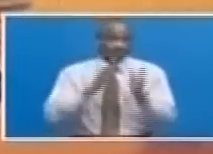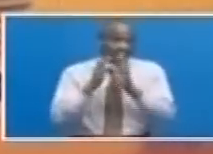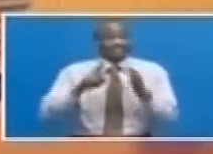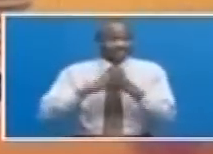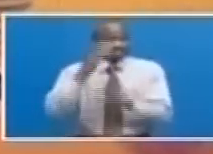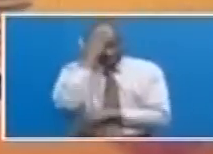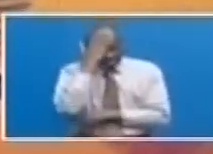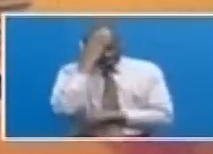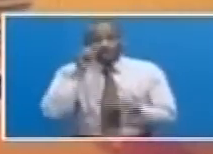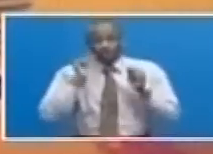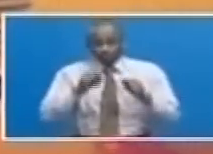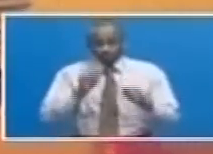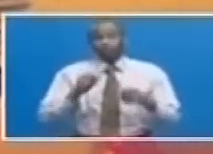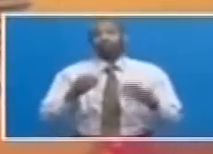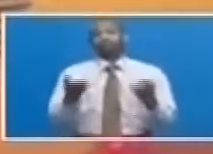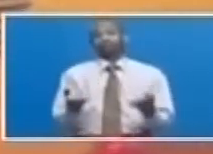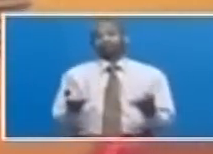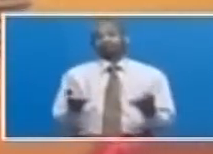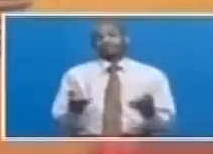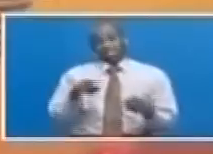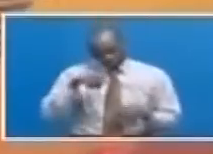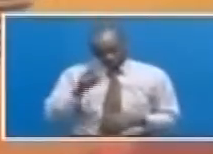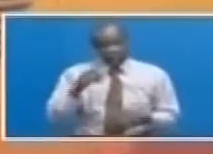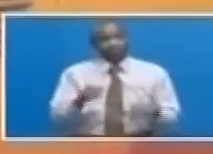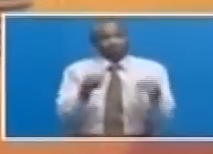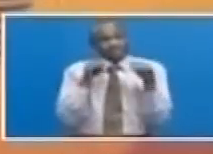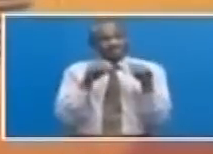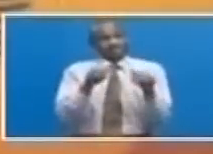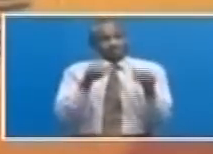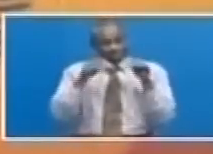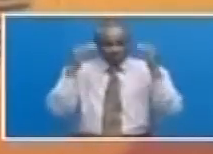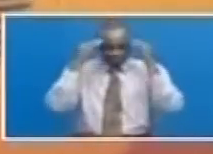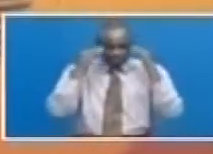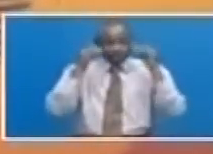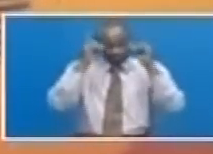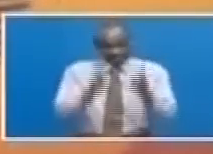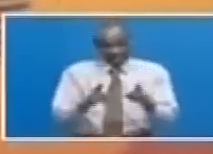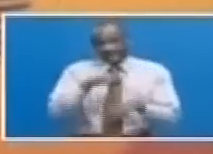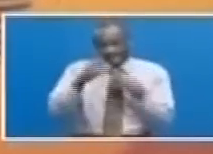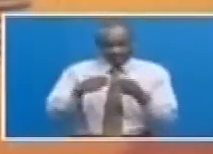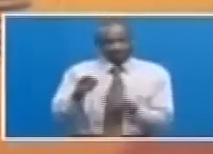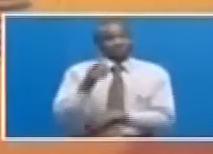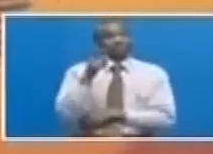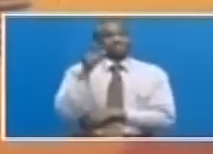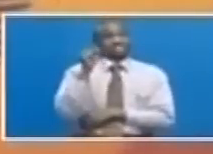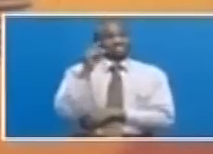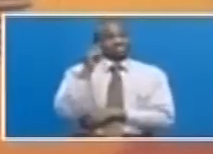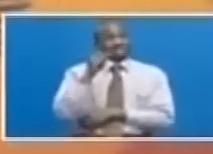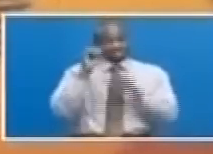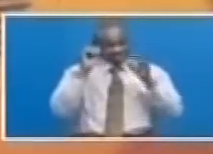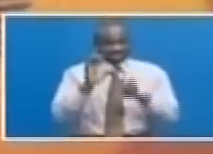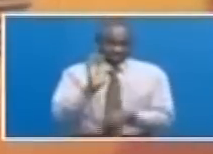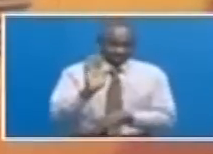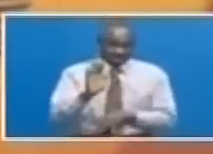awali, na badala yake kusema kwamba watausubiri tu uamuzi wa mahakama kuhusiana na hatima ya